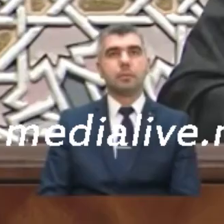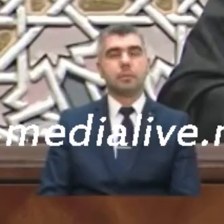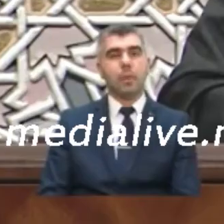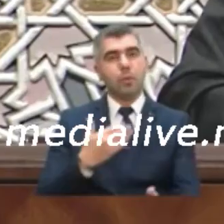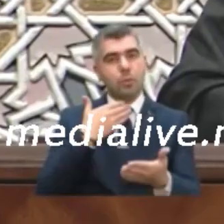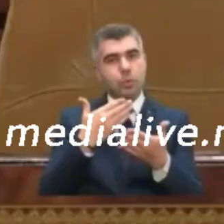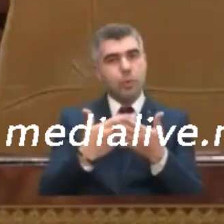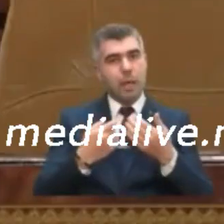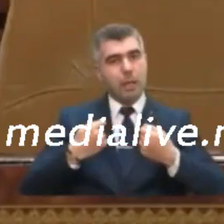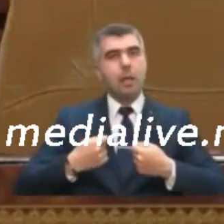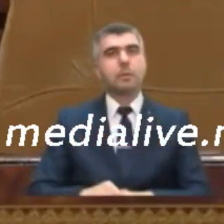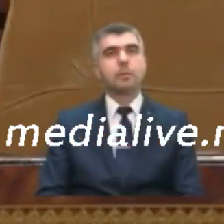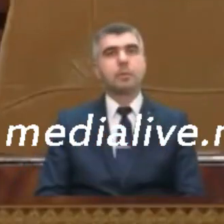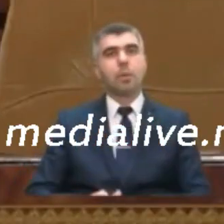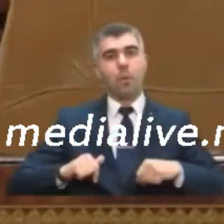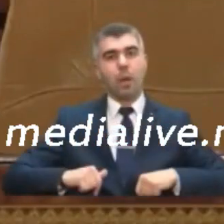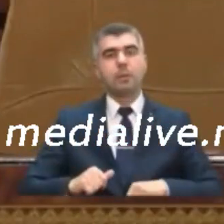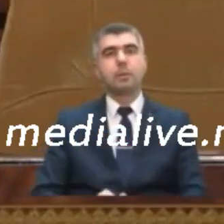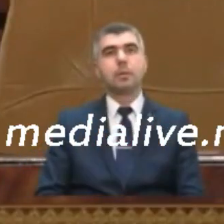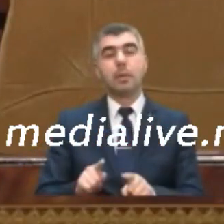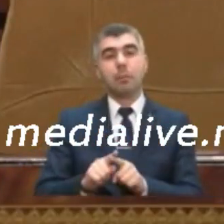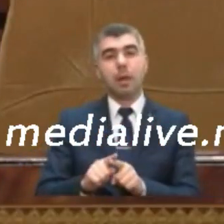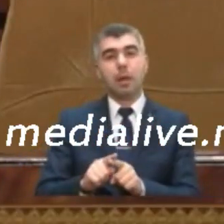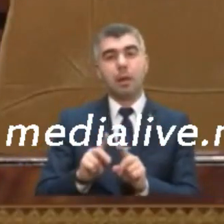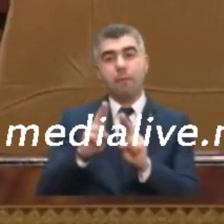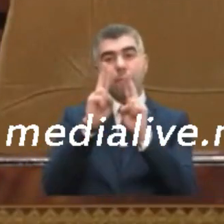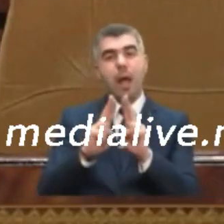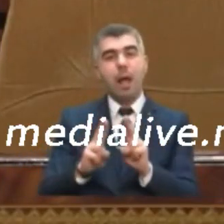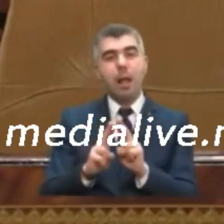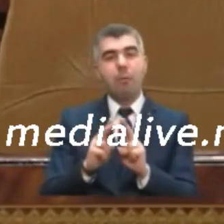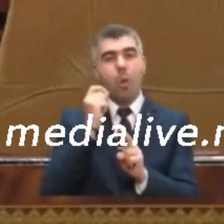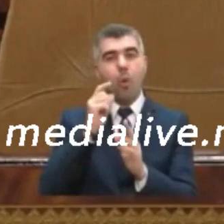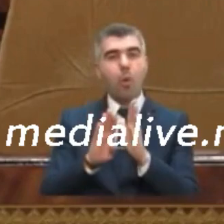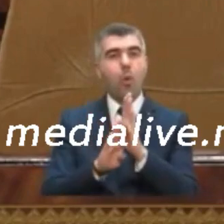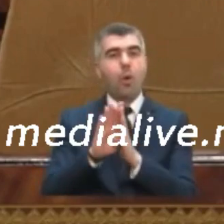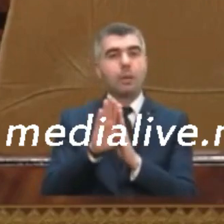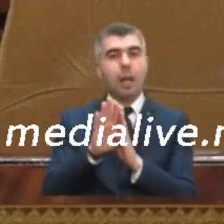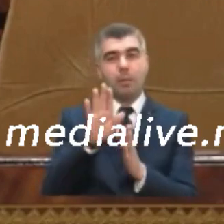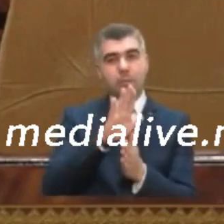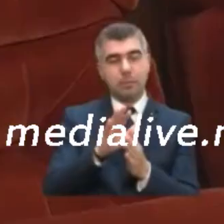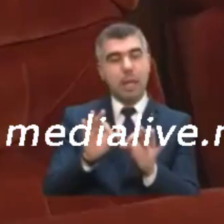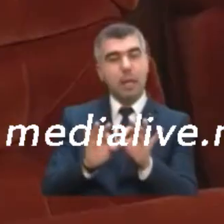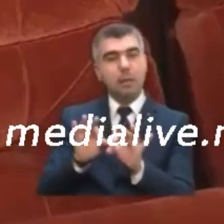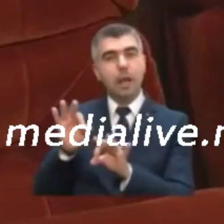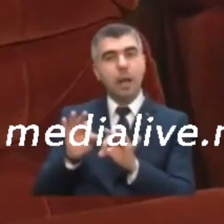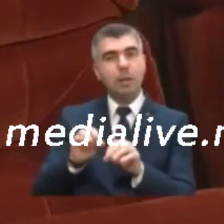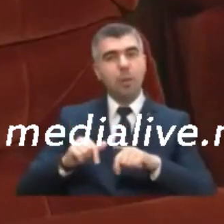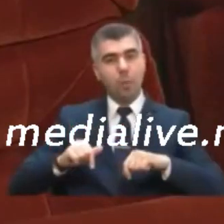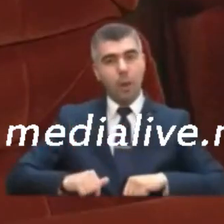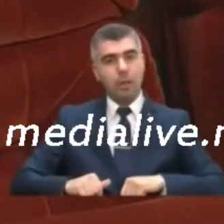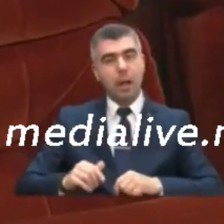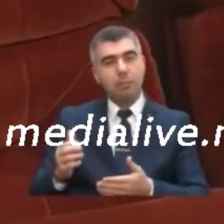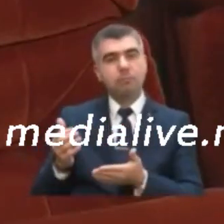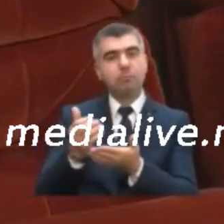شكرا سيد الرئيس. سيد الوزير، بمناسبة اليوم العالمي لحقوق الإنسان، نسائلكم على الإجراءات التي ستتخذها وزارتكم من أجل